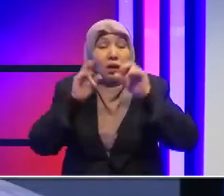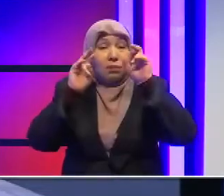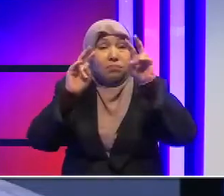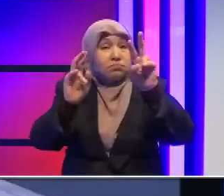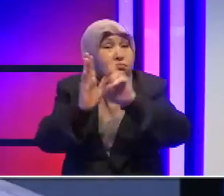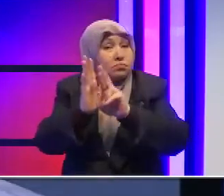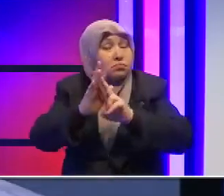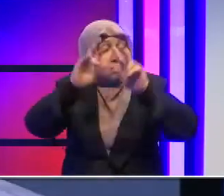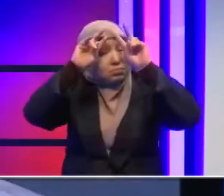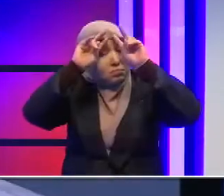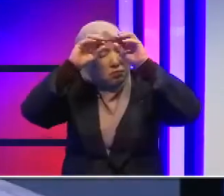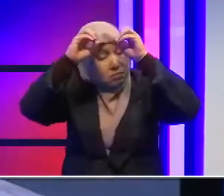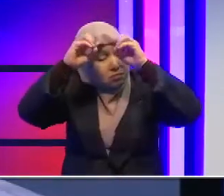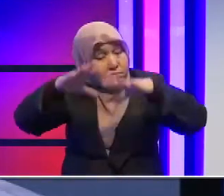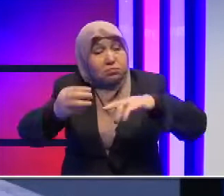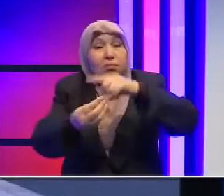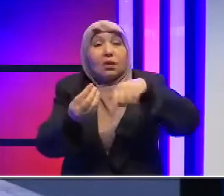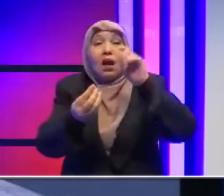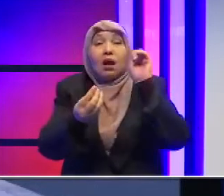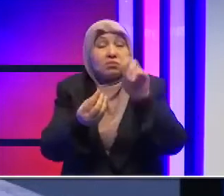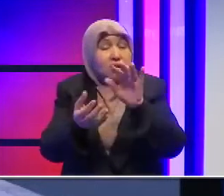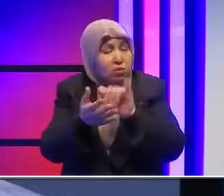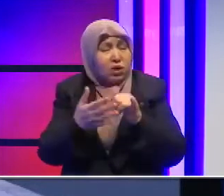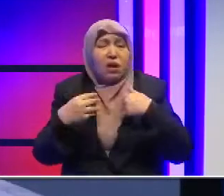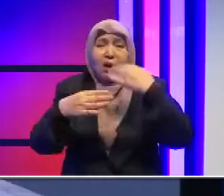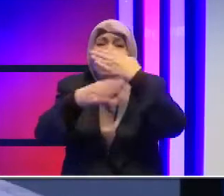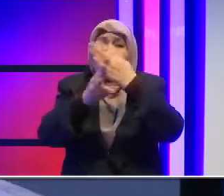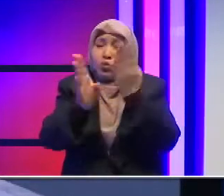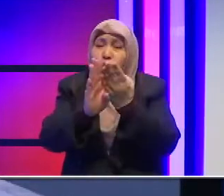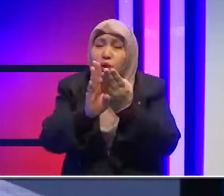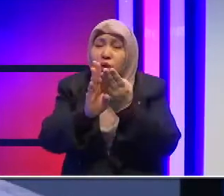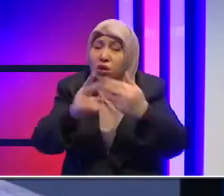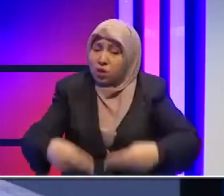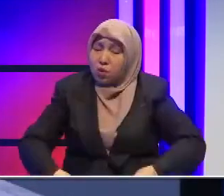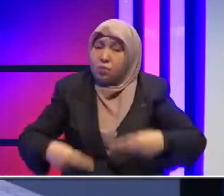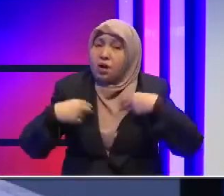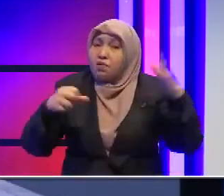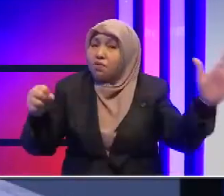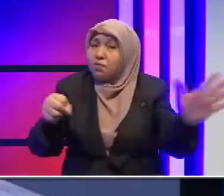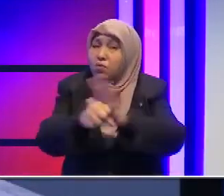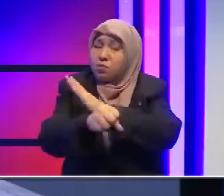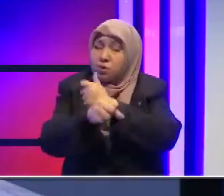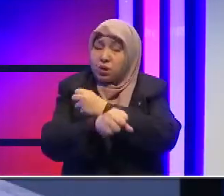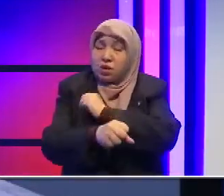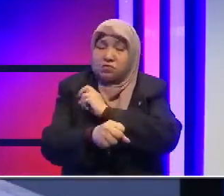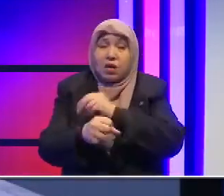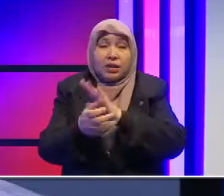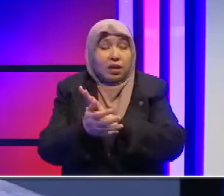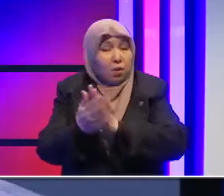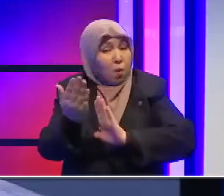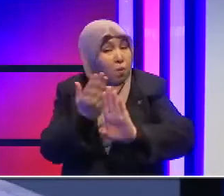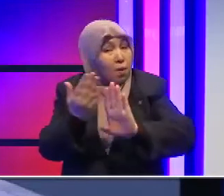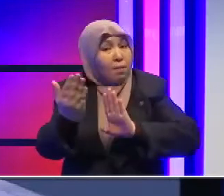kerukunan yang damai padanya, iaitu haji. Haji. Haji adalah satu bentuk kerukunan kehidupan yang penuh dengan kesantunan, saling